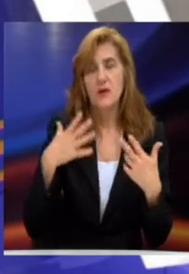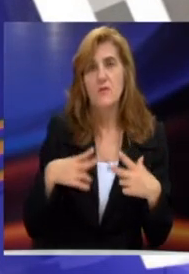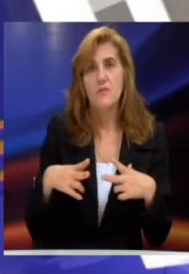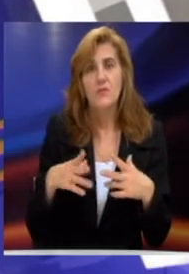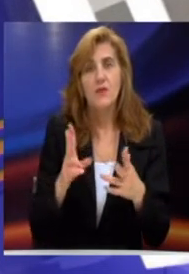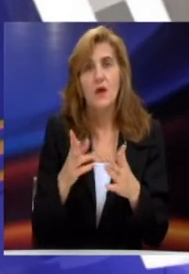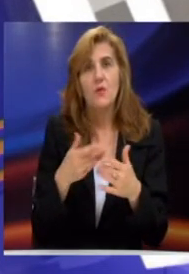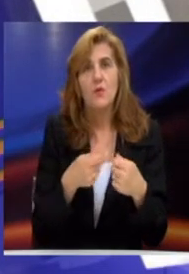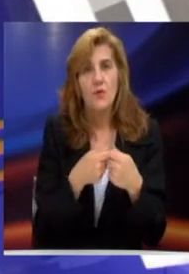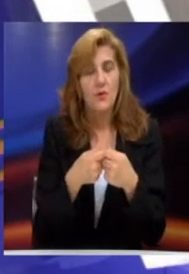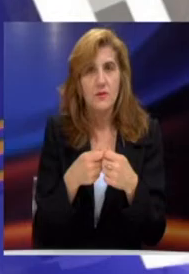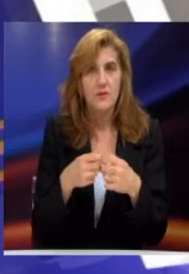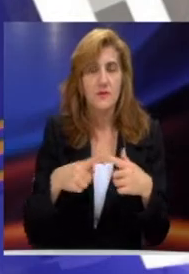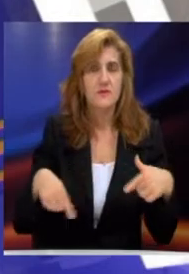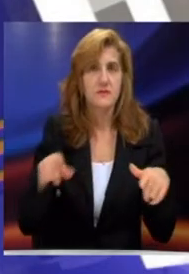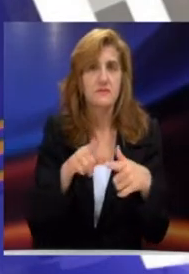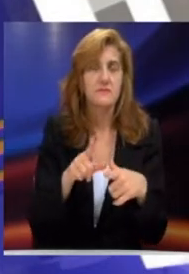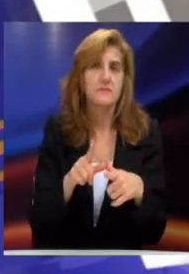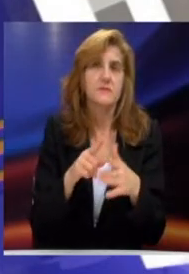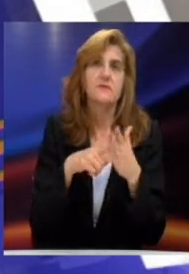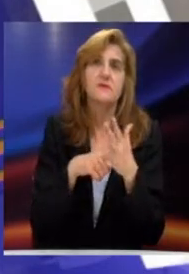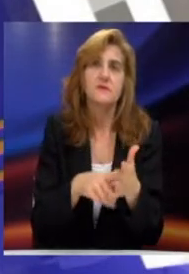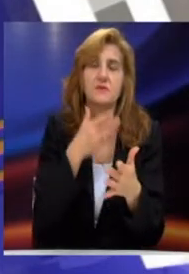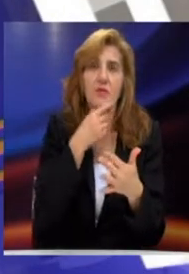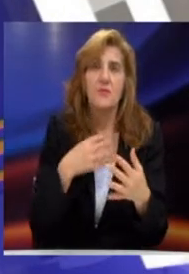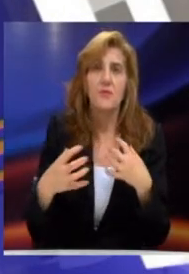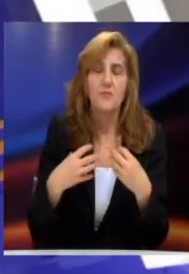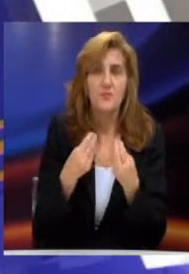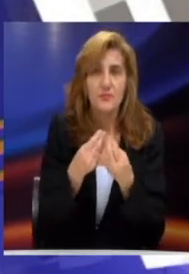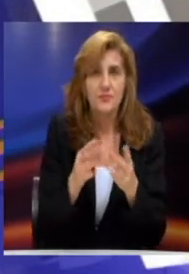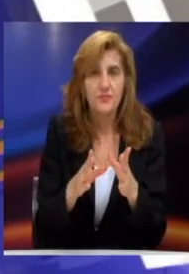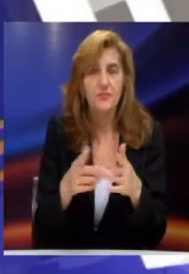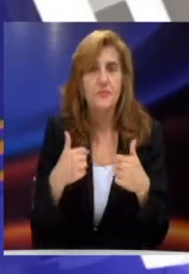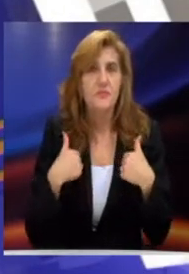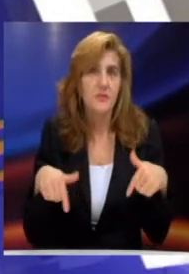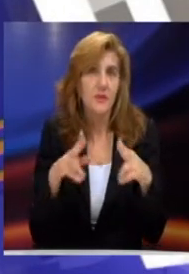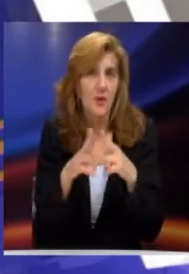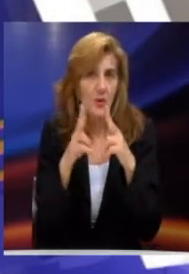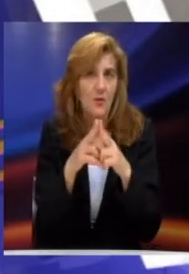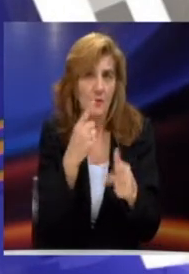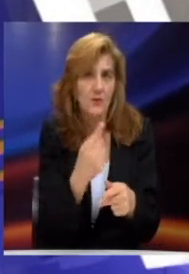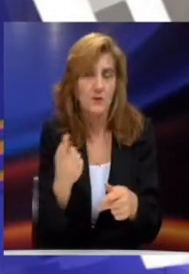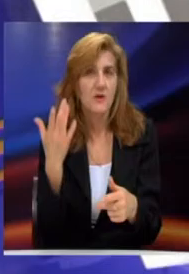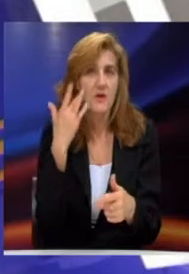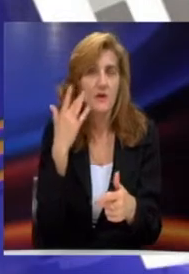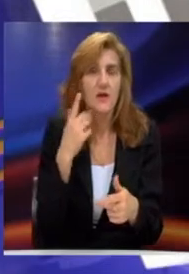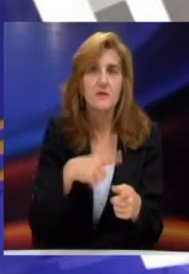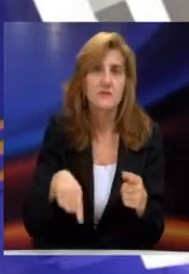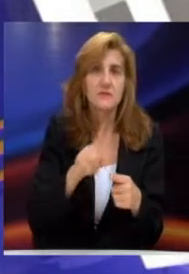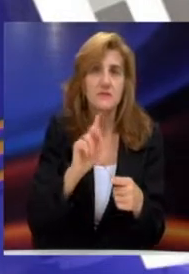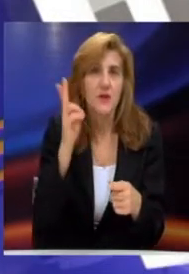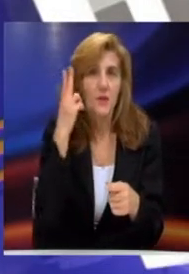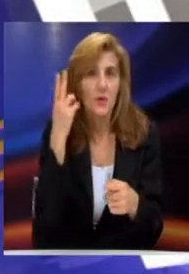tako smo rešili da im organizujemo da oni sve to mogu da prikažu negde. Tako da i mi upoznamo koji ne znamo, ali ne znamo svi